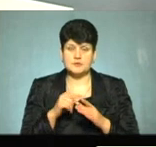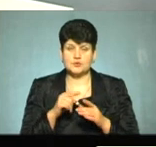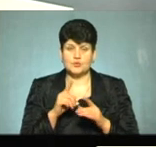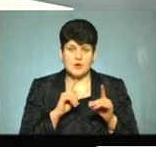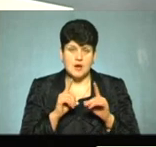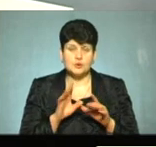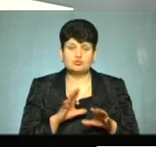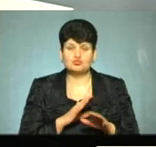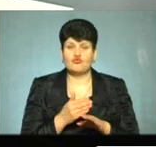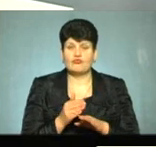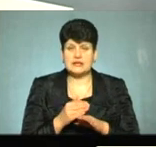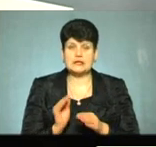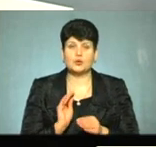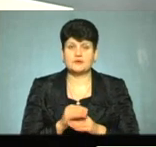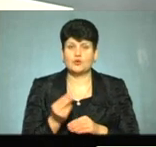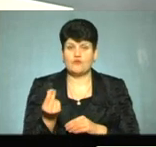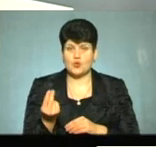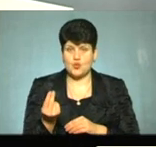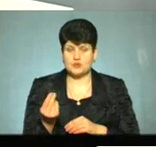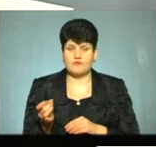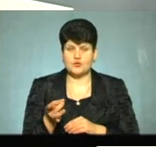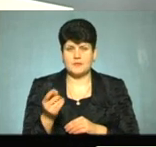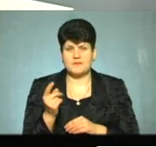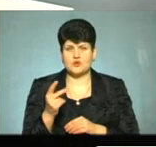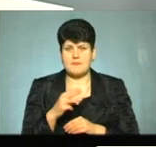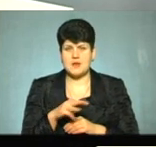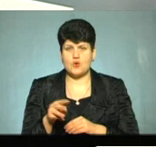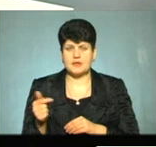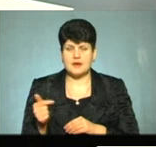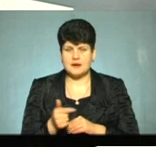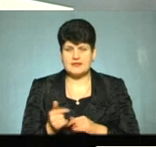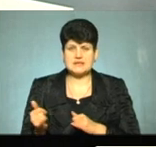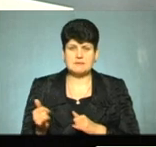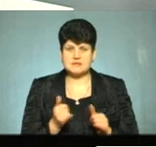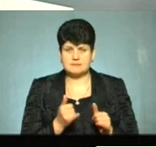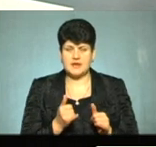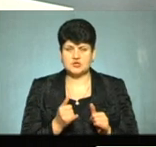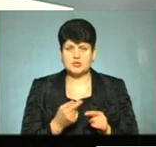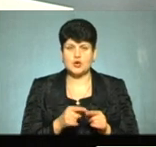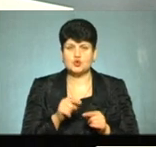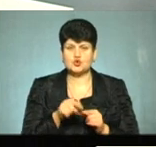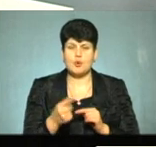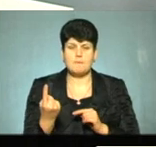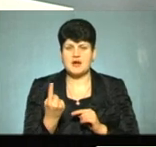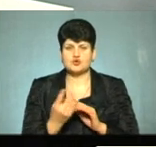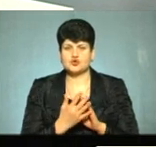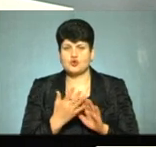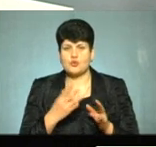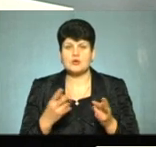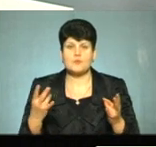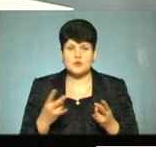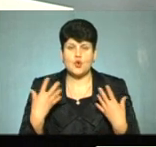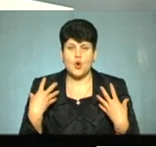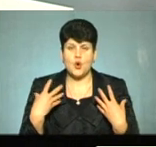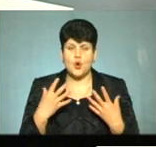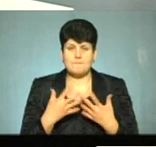Тернопільською міською радою, були виділені додаткові кошти в розмірі 1,5 мільйона гривень на забезпечення власне оцього першочергового